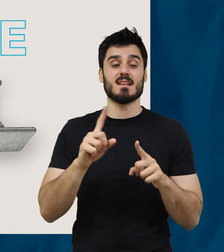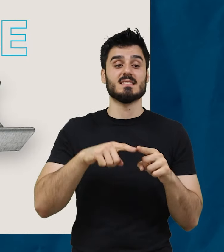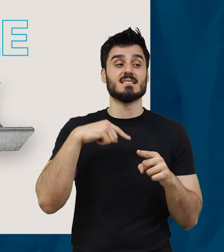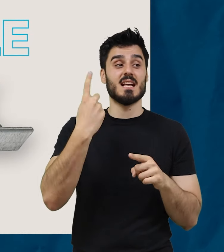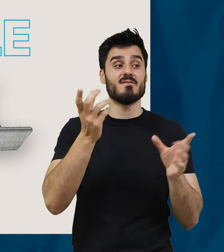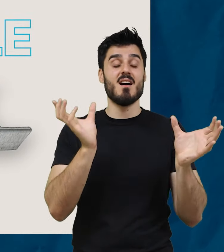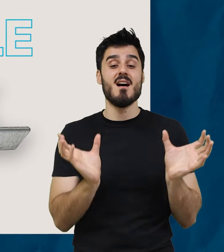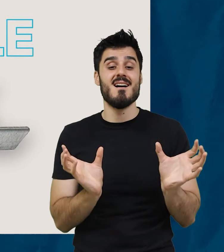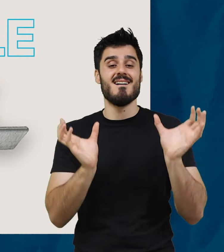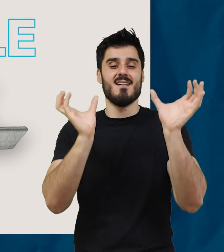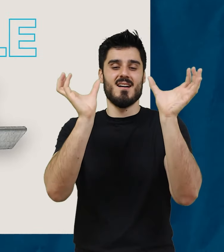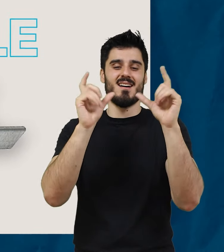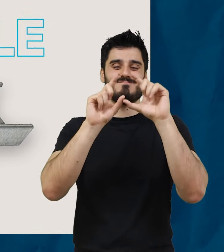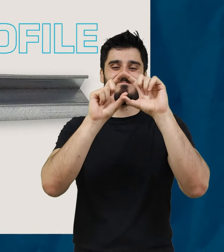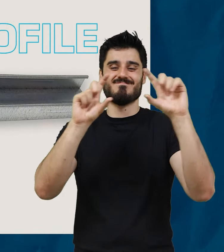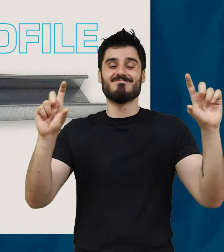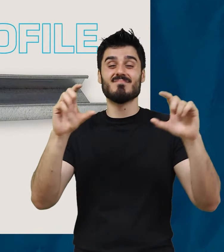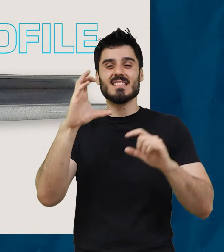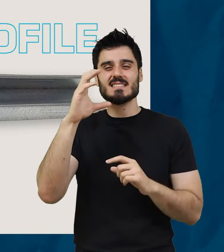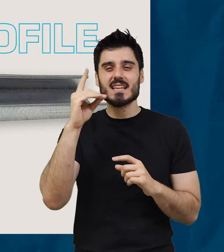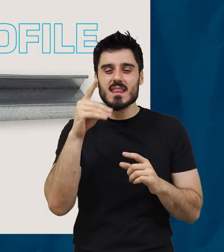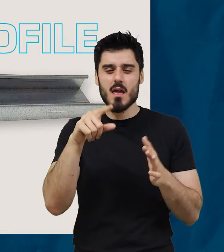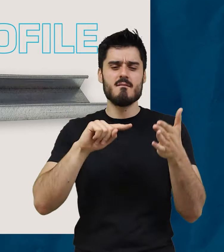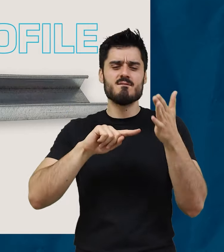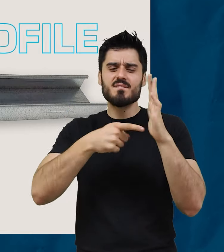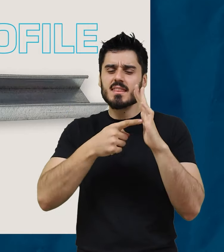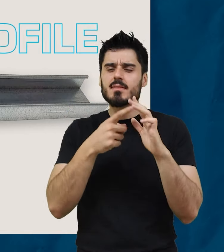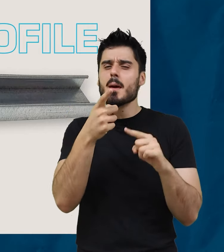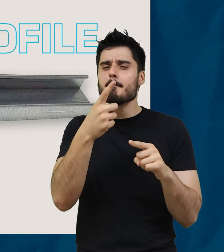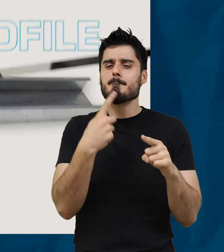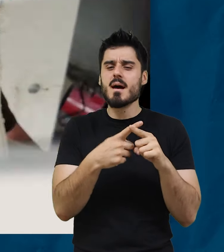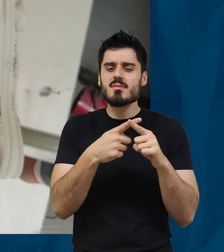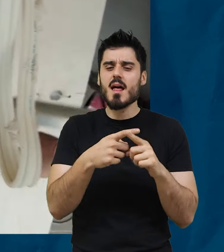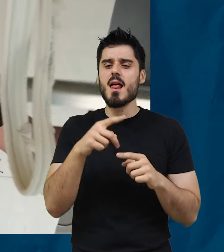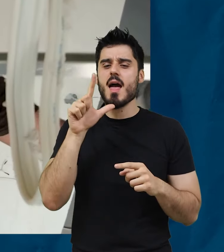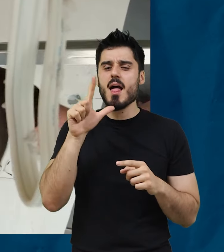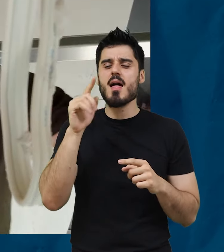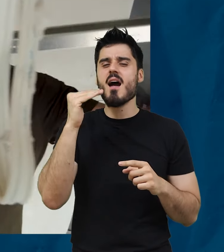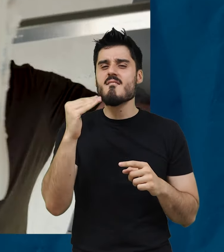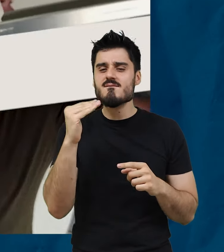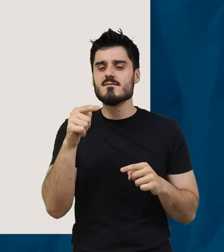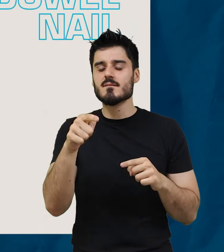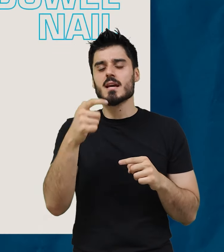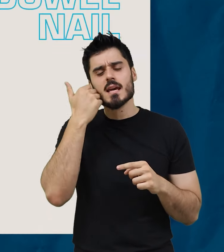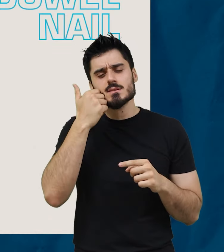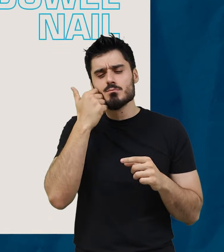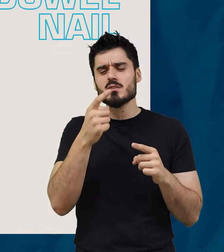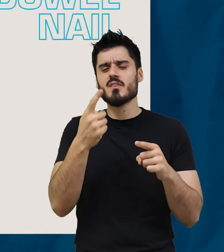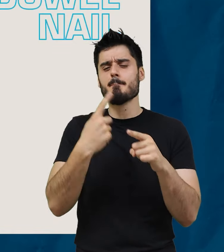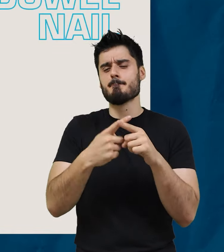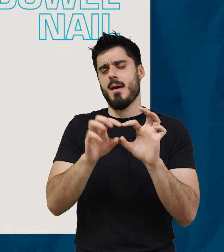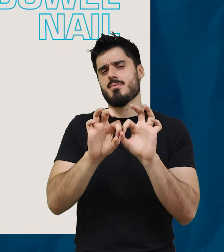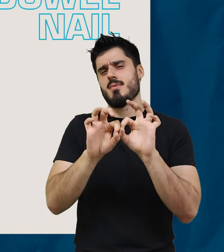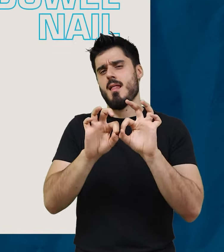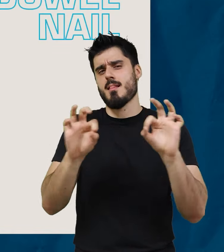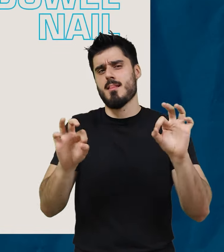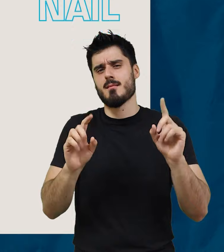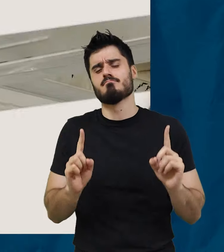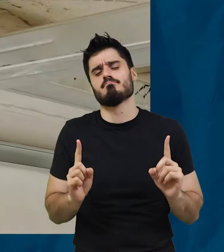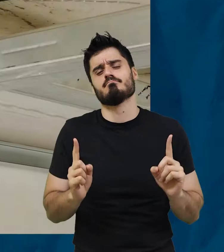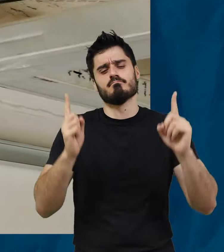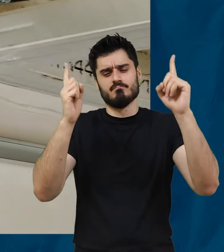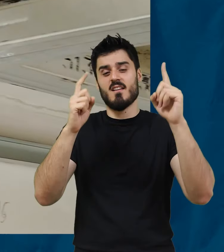Следва окачване на носещия профил CD с ВИН за метал LM. Ползват се и метални дюбел пирони,